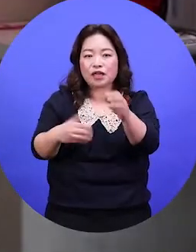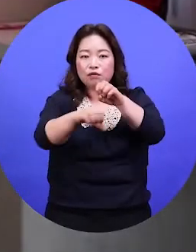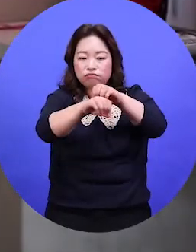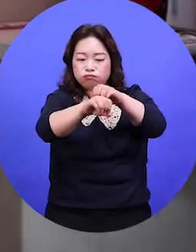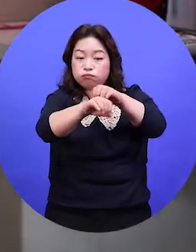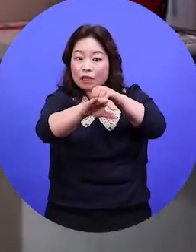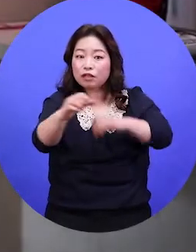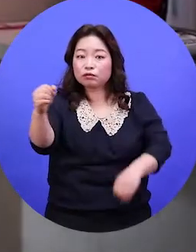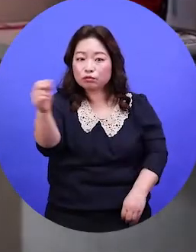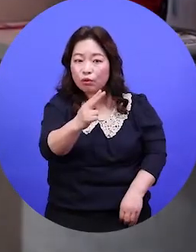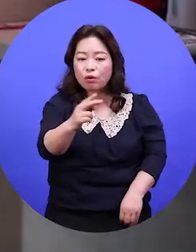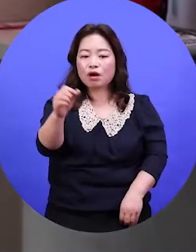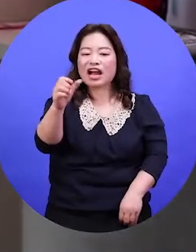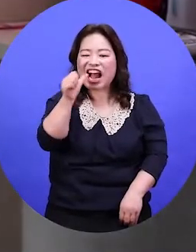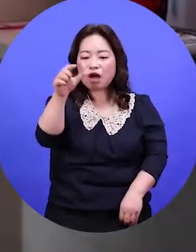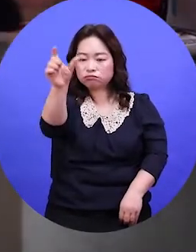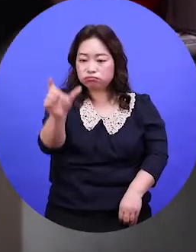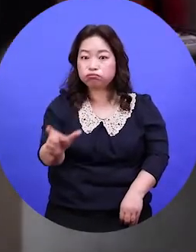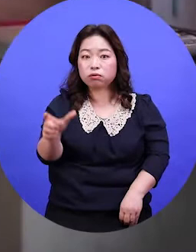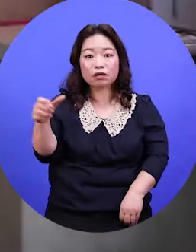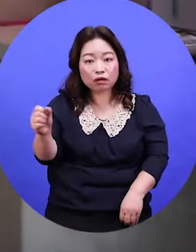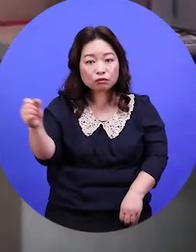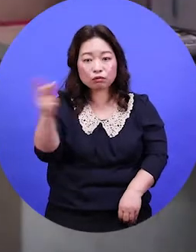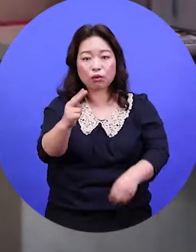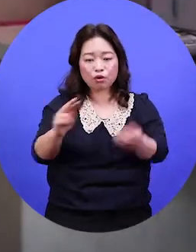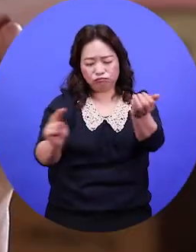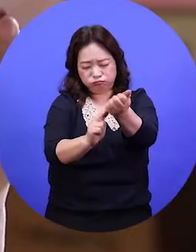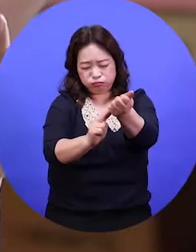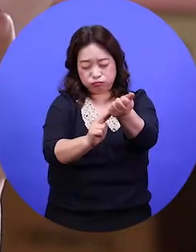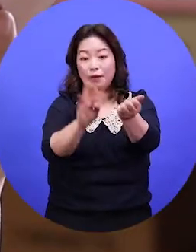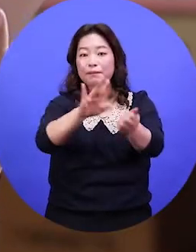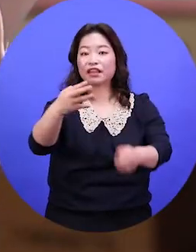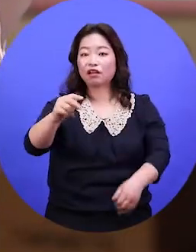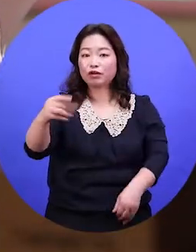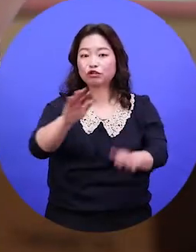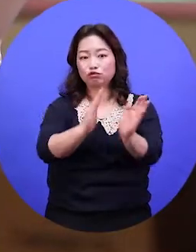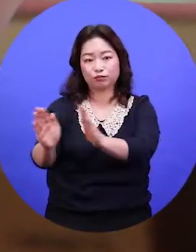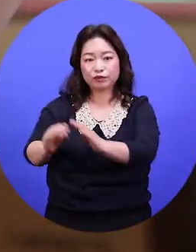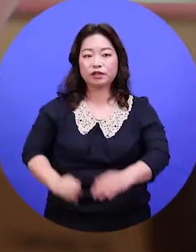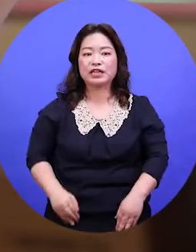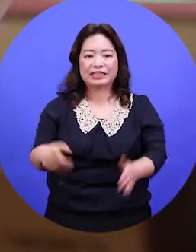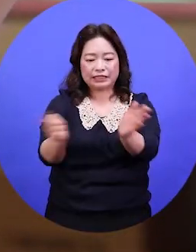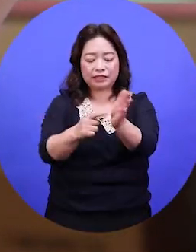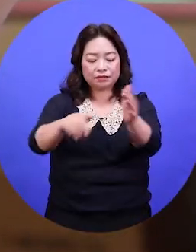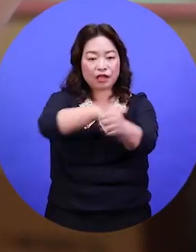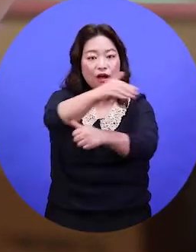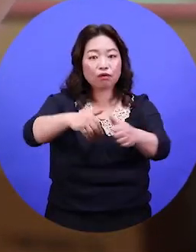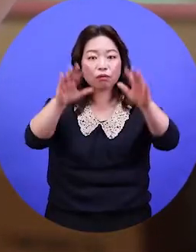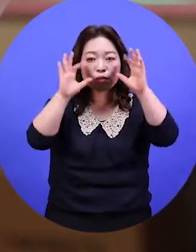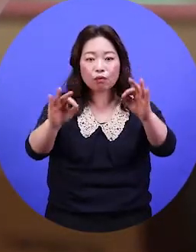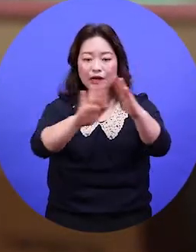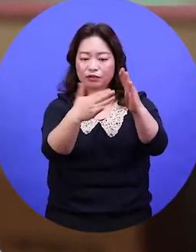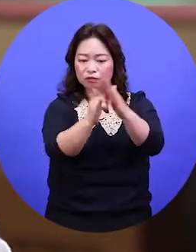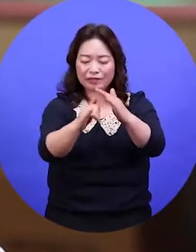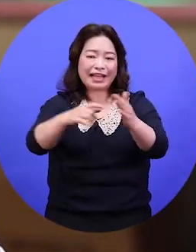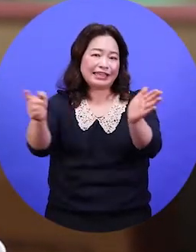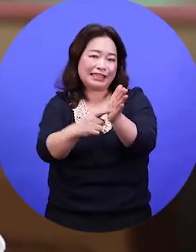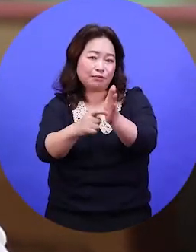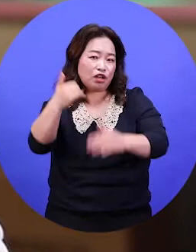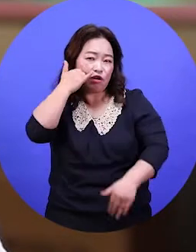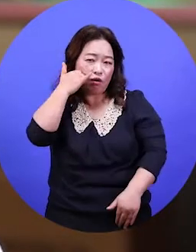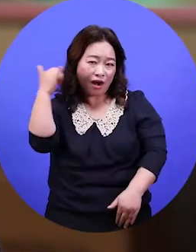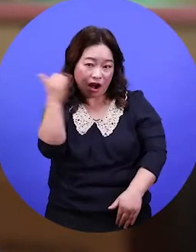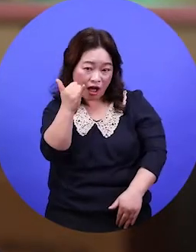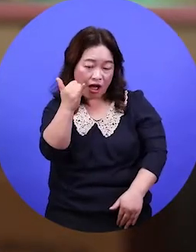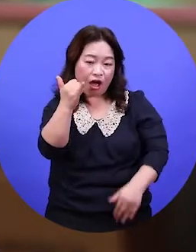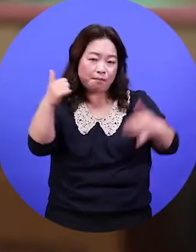랜턴, 충전된 배터리 등을 구비합니다. 긴급 상황 정보 수신을 위해 가족들과 긴급 연락